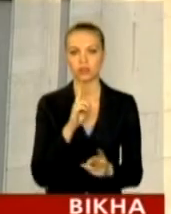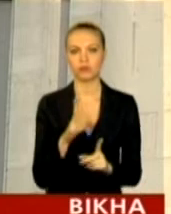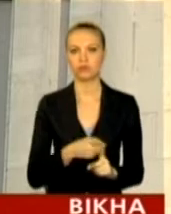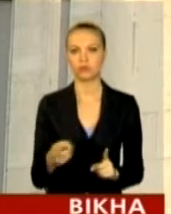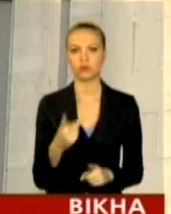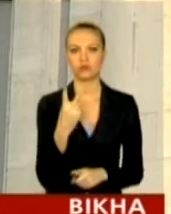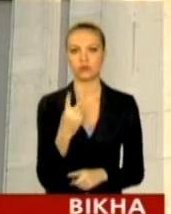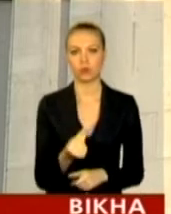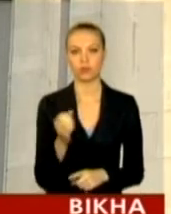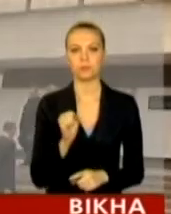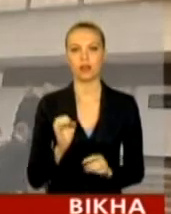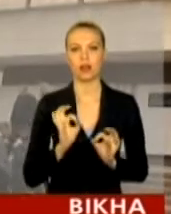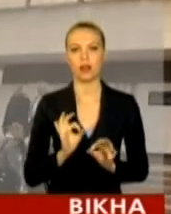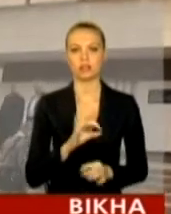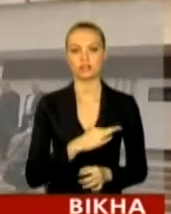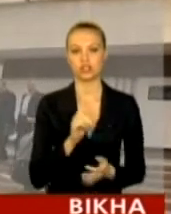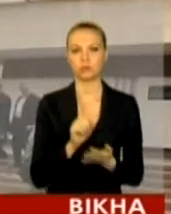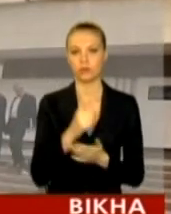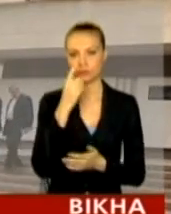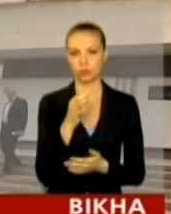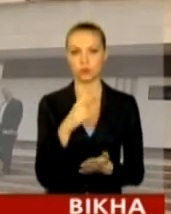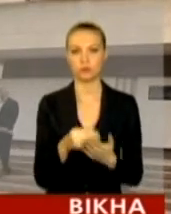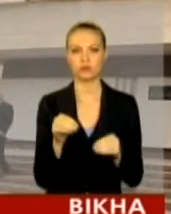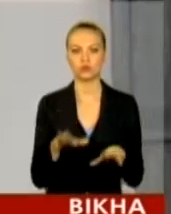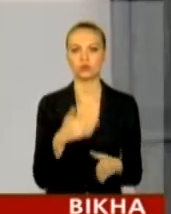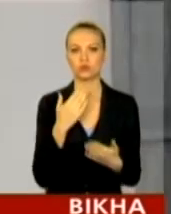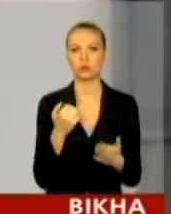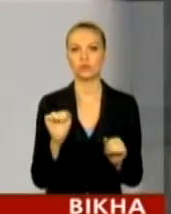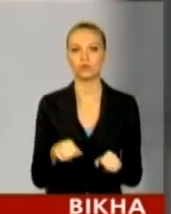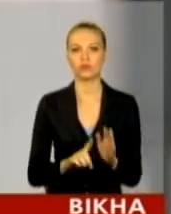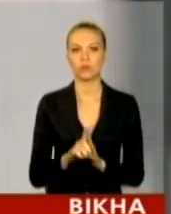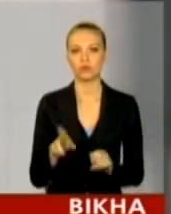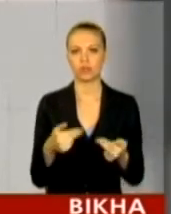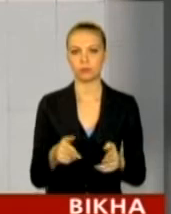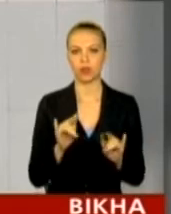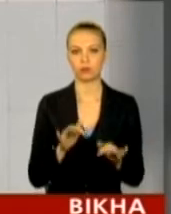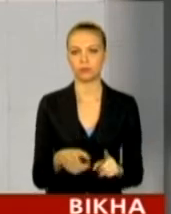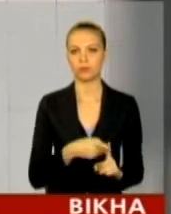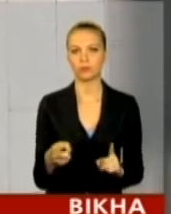впродовж 2 днів, а слідчі мають повідомити про своє рішення щодо можливого порушення карної справи